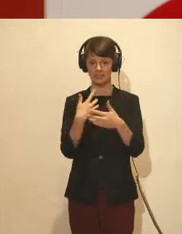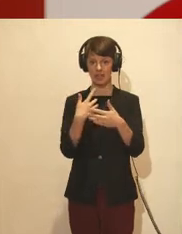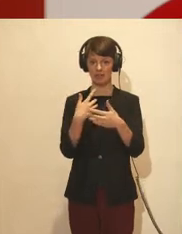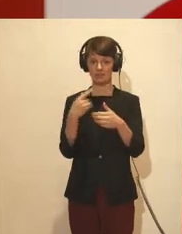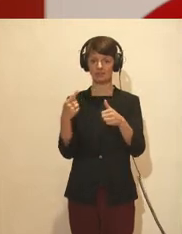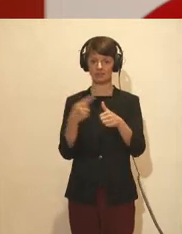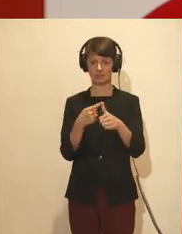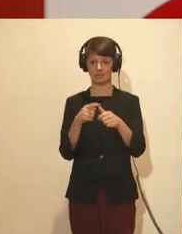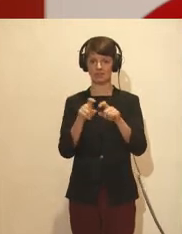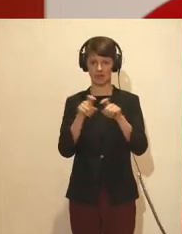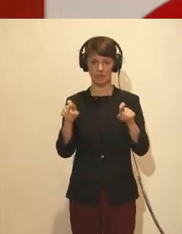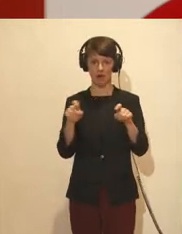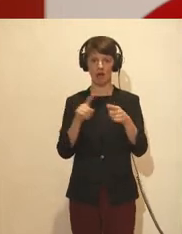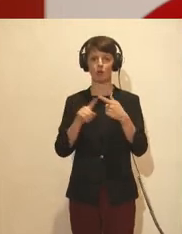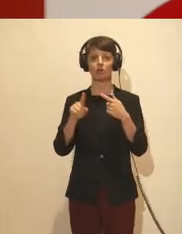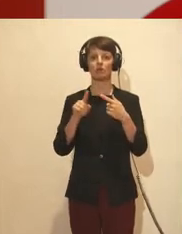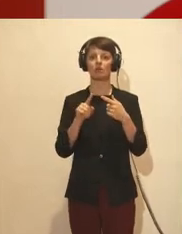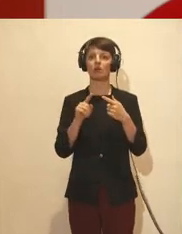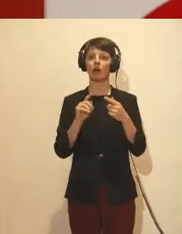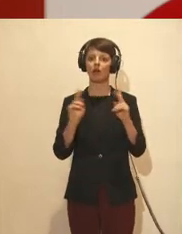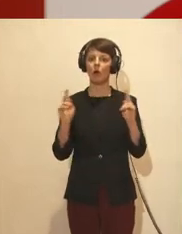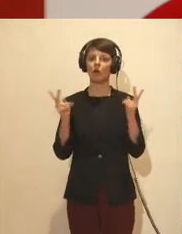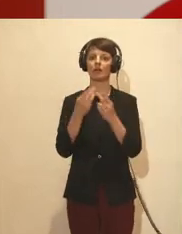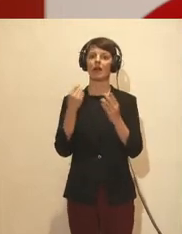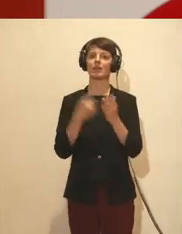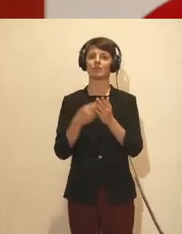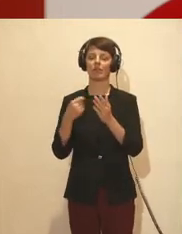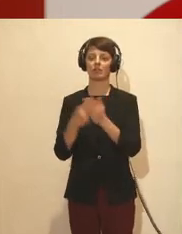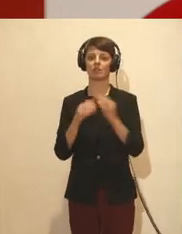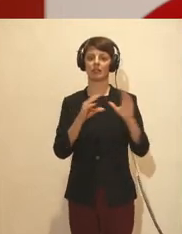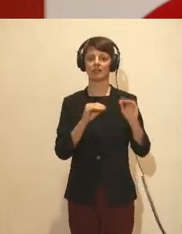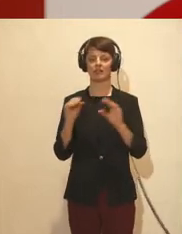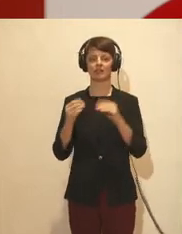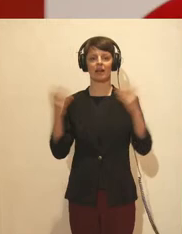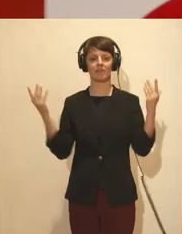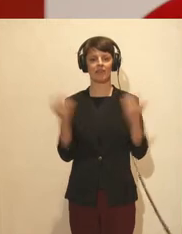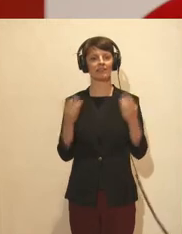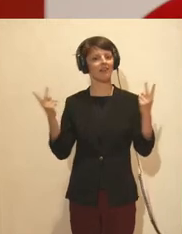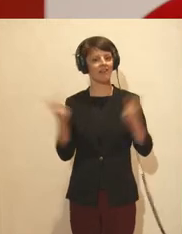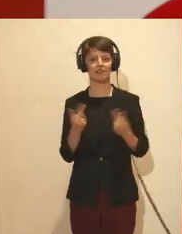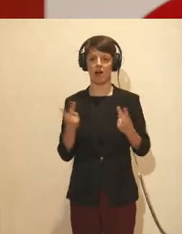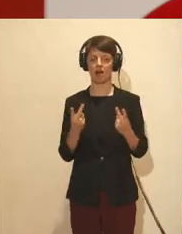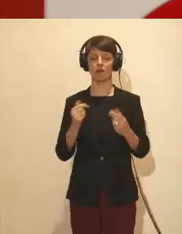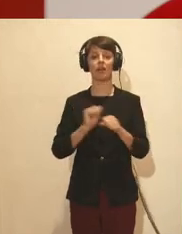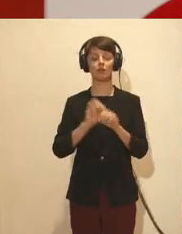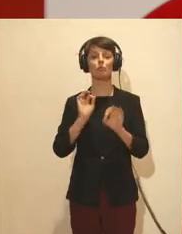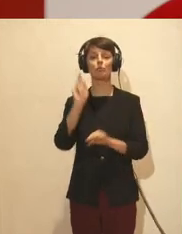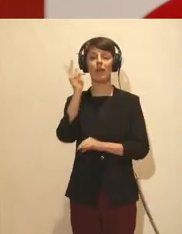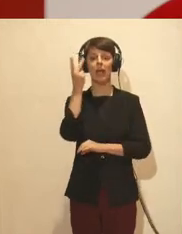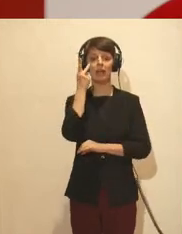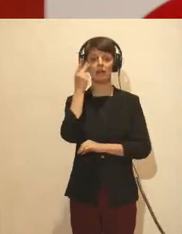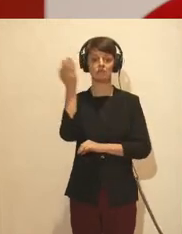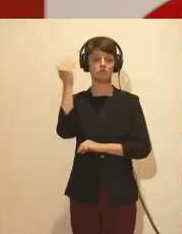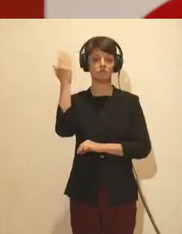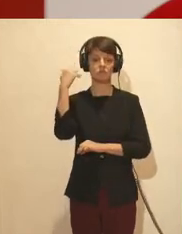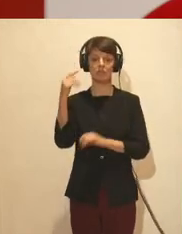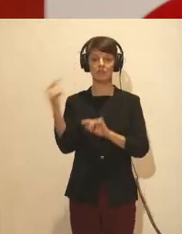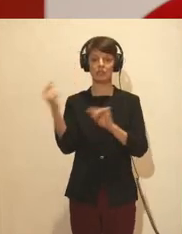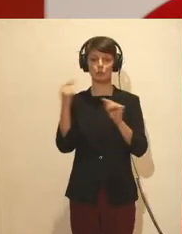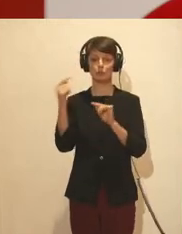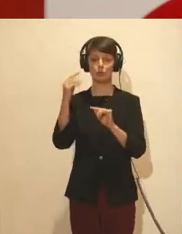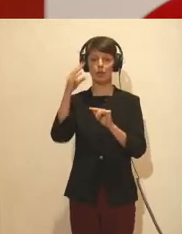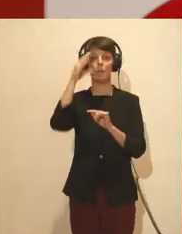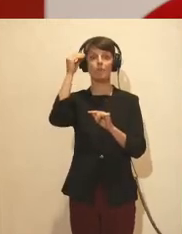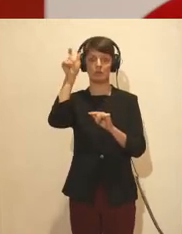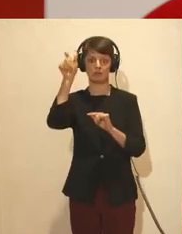zum zweiten um die frage des trotzdem gleichwertig bleibt was für tätigkeiten ausgeübt werden ich erinnere mich noch an eine diskussion mit männern in